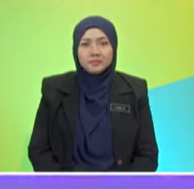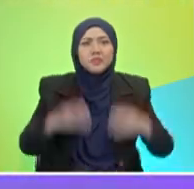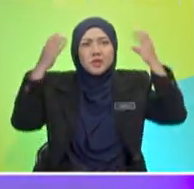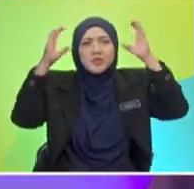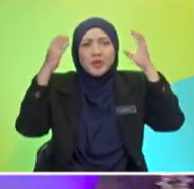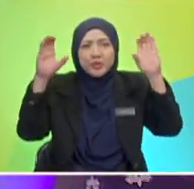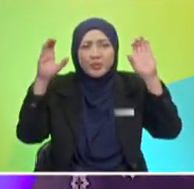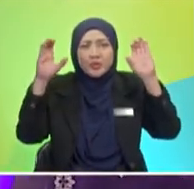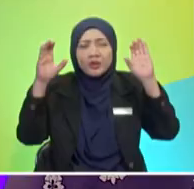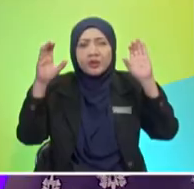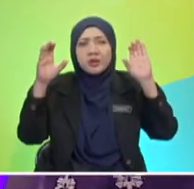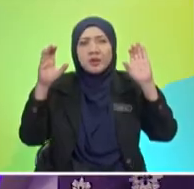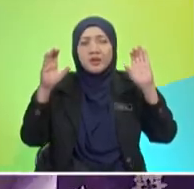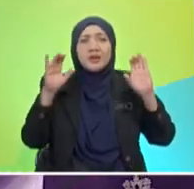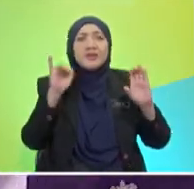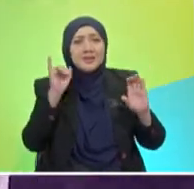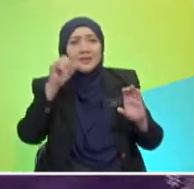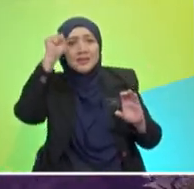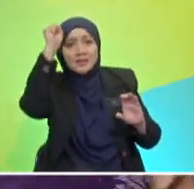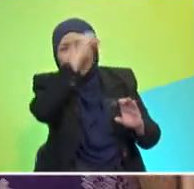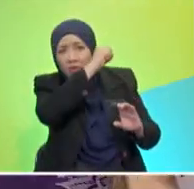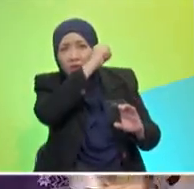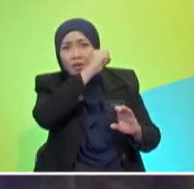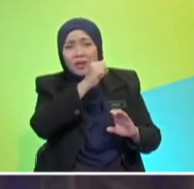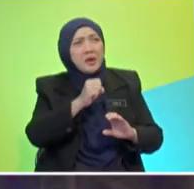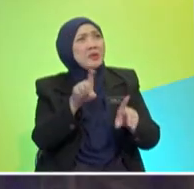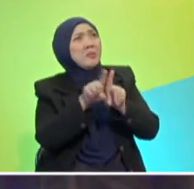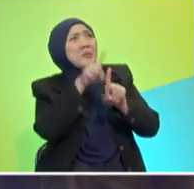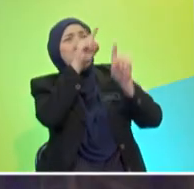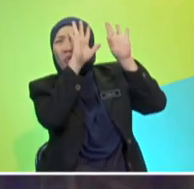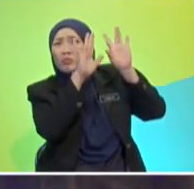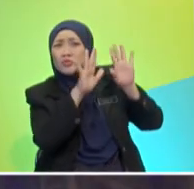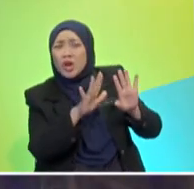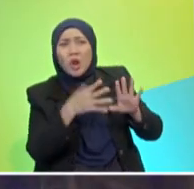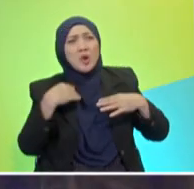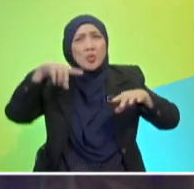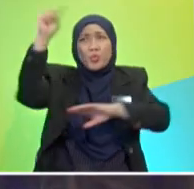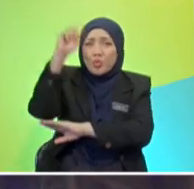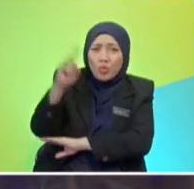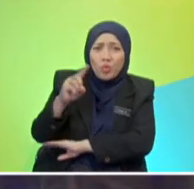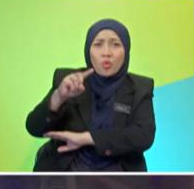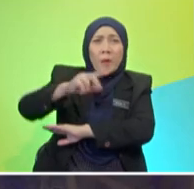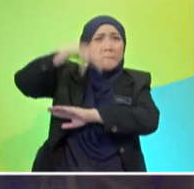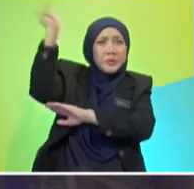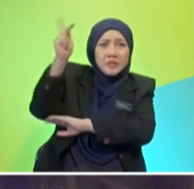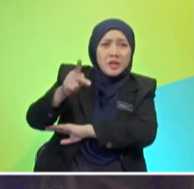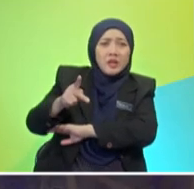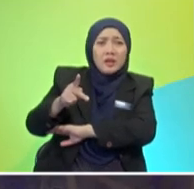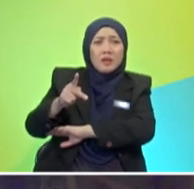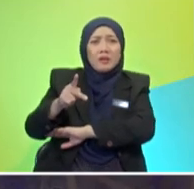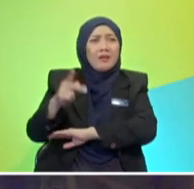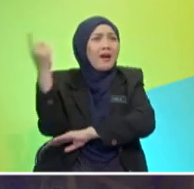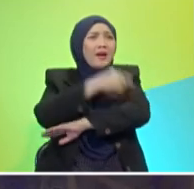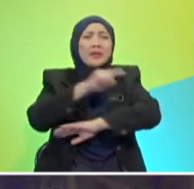Cikgu, cikgu, cikgu. Ya, Syah. Hari nampak macam nak hujan lah, cikgu. Saya dengar ada bunyi gurung, ada nampak peti. Hari pun dah